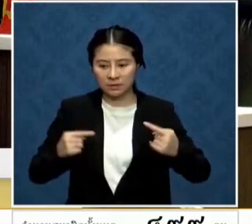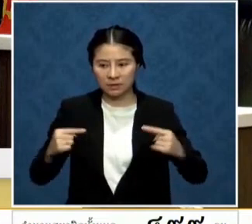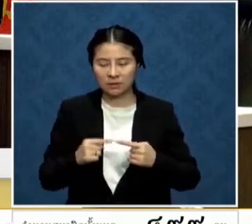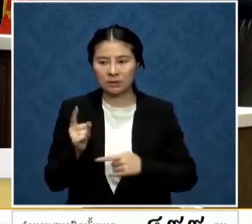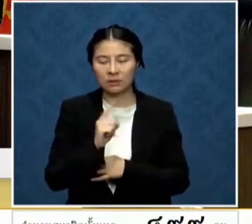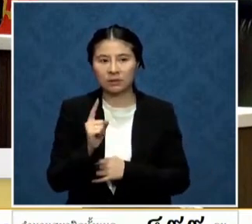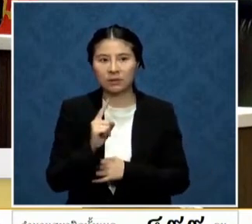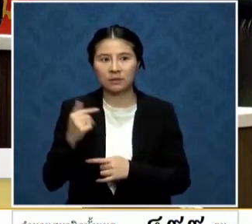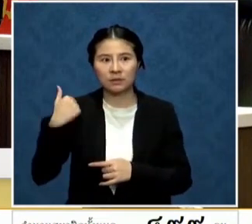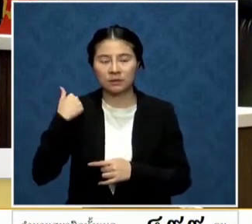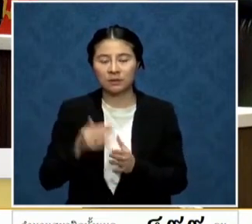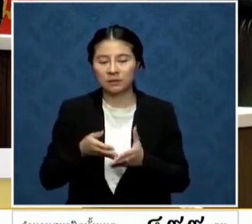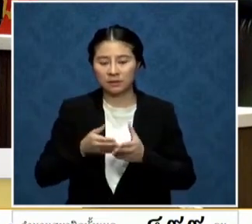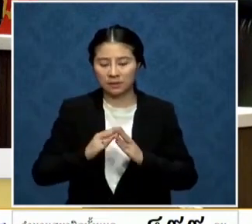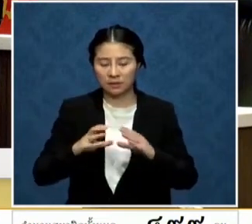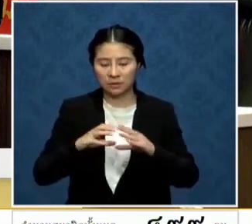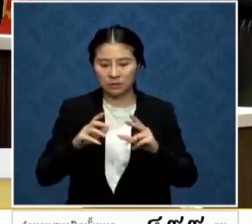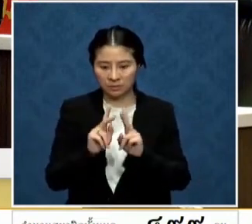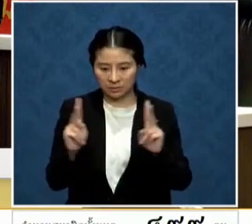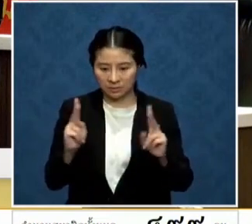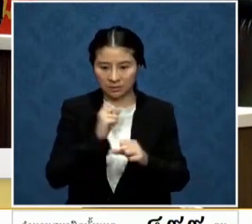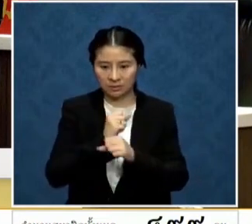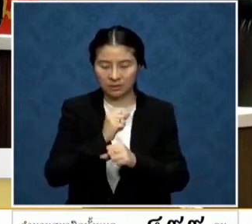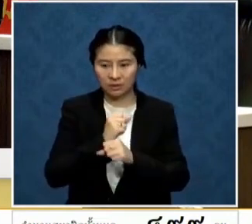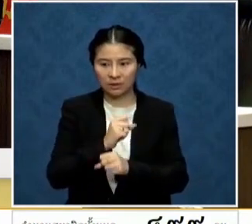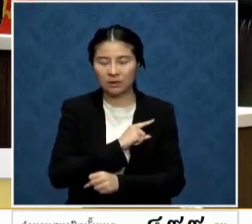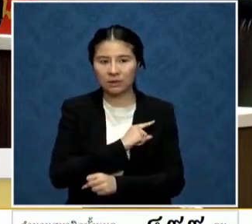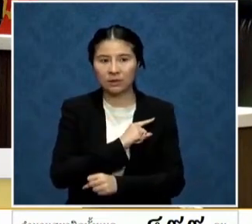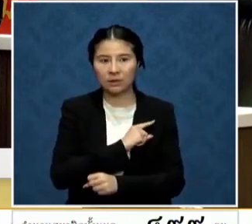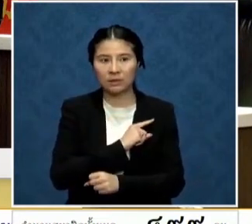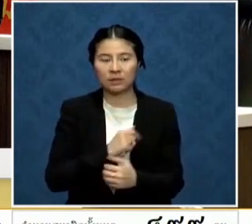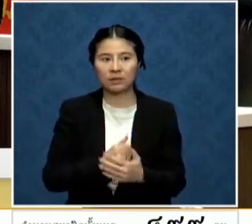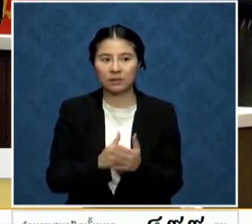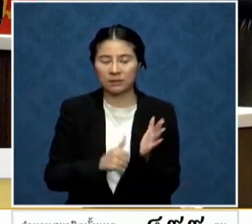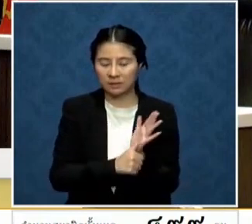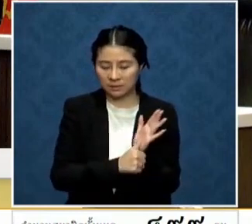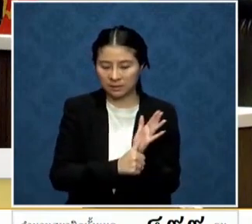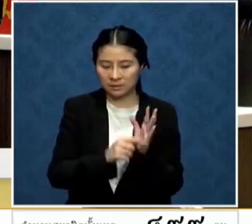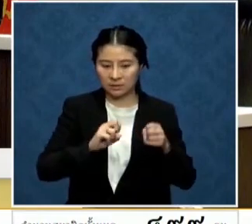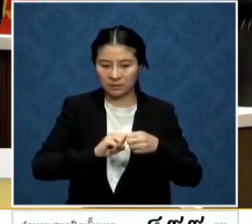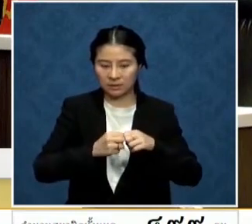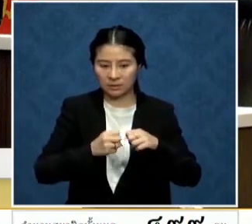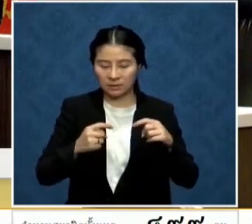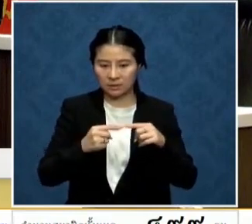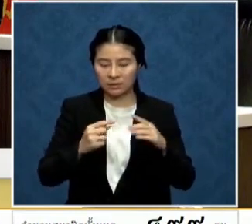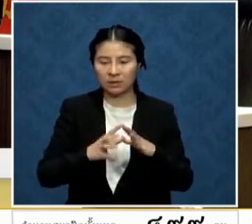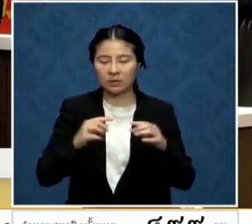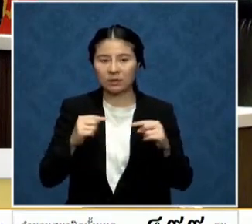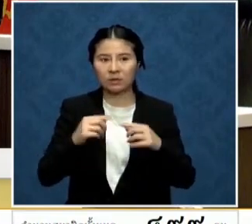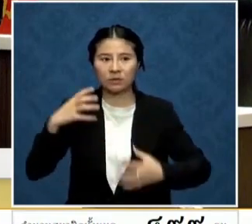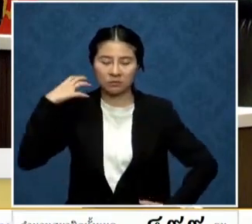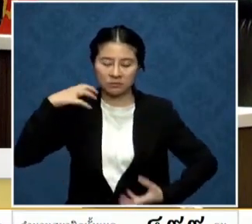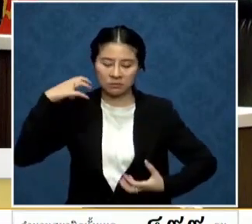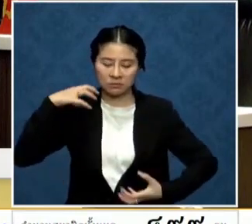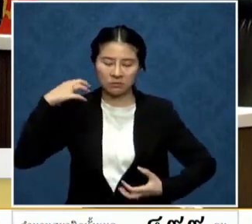ราษฎรแห่งนี้ตั้งคณะกรรมาธิการวิสามัญเกี่ยวกับการแก้ไขปัญหาความเดือดร้อนอันเกิดจากลิงครับขอบพระ